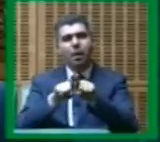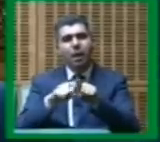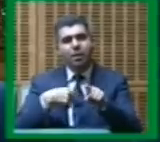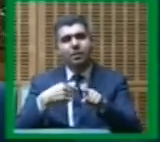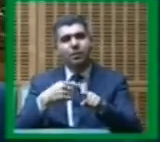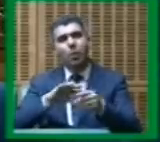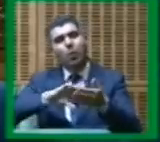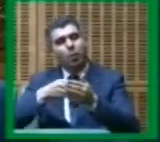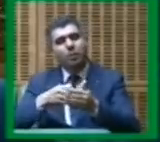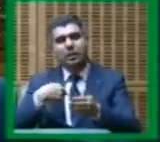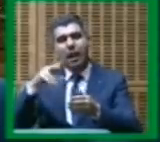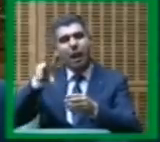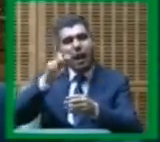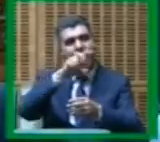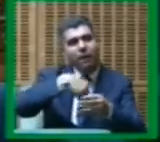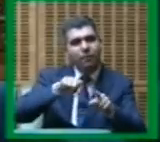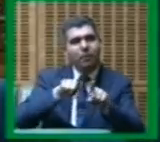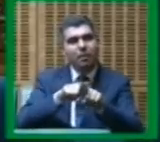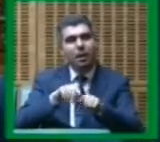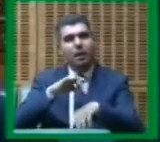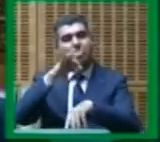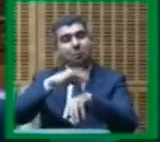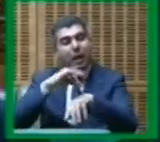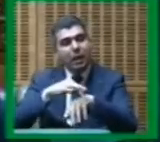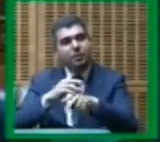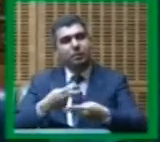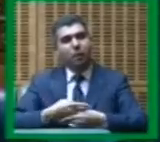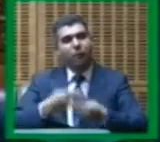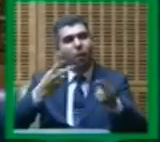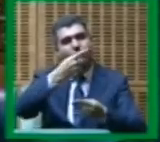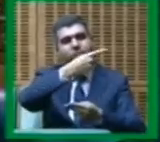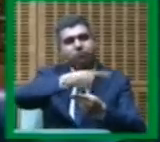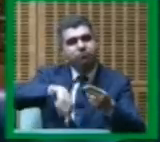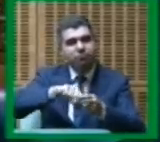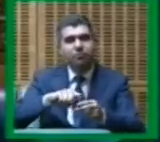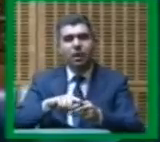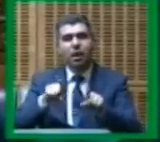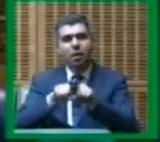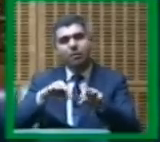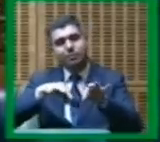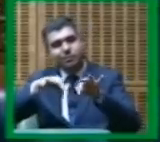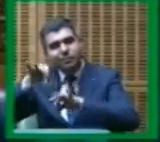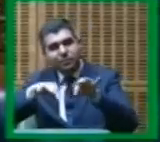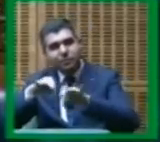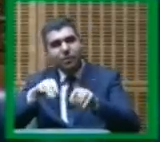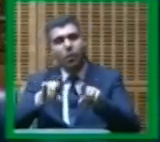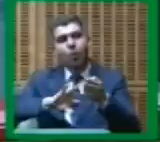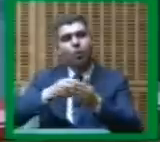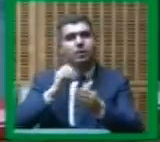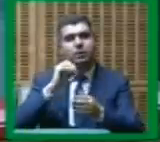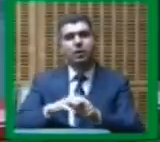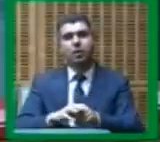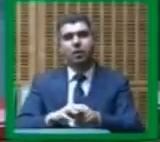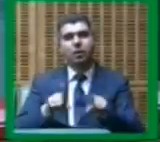اللي كل شيء كيعرفها. طبعا كان هناك جانب صحي اللي كيعرفوا الجميع، هناك جانب تنظيمي وهناك جانب انساني. الجانب